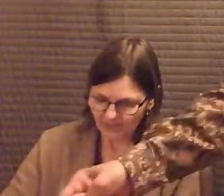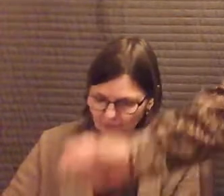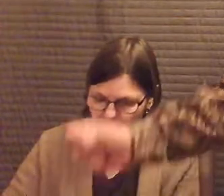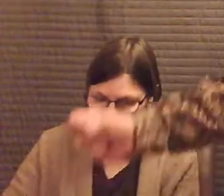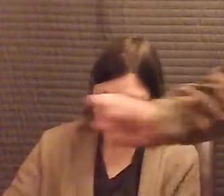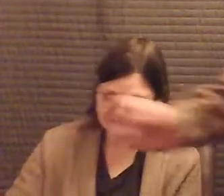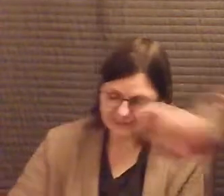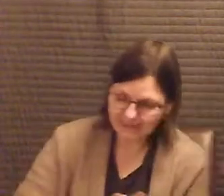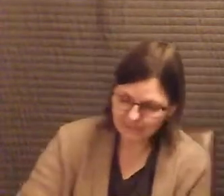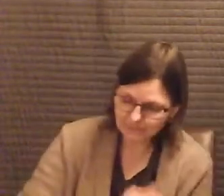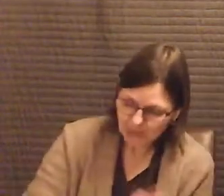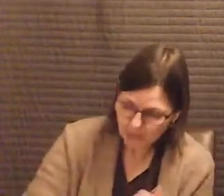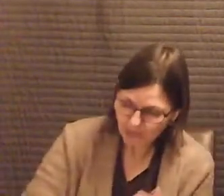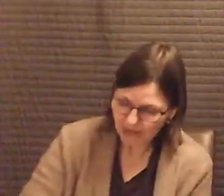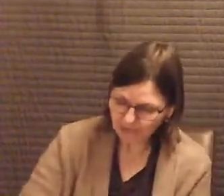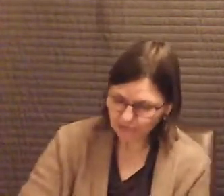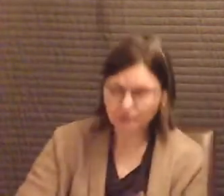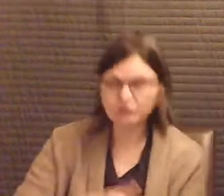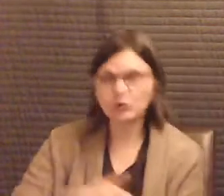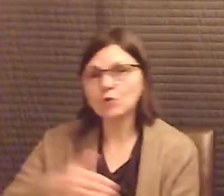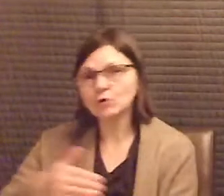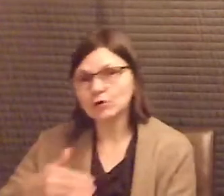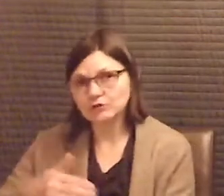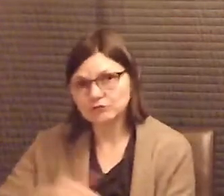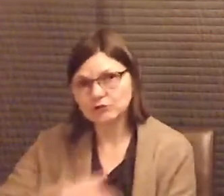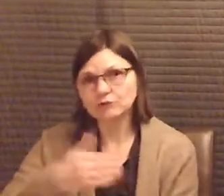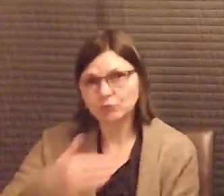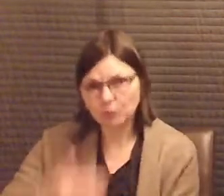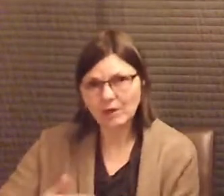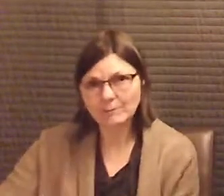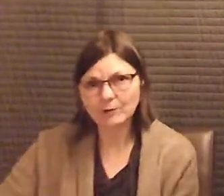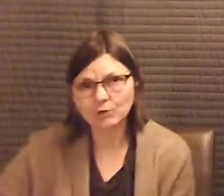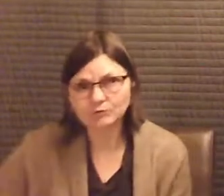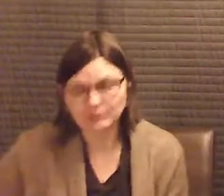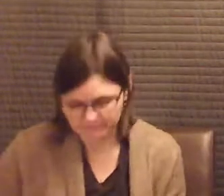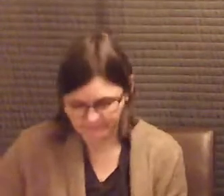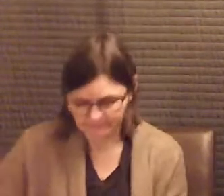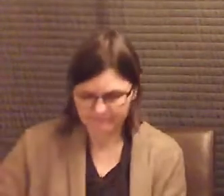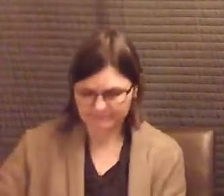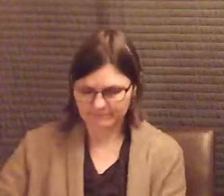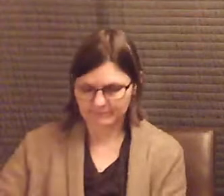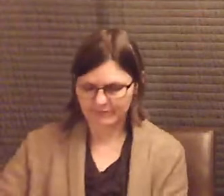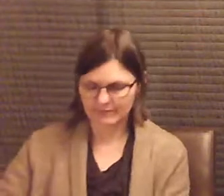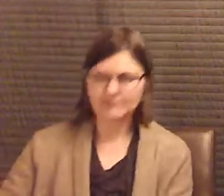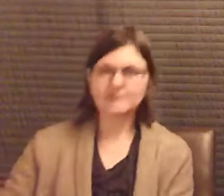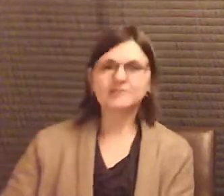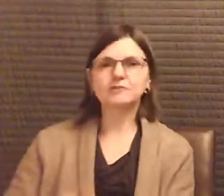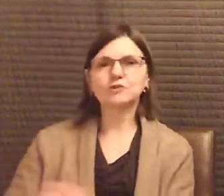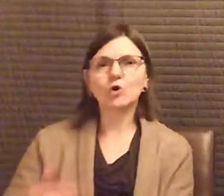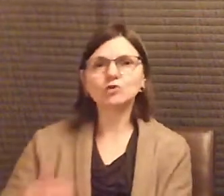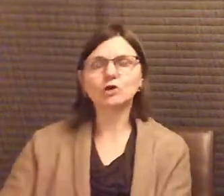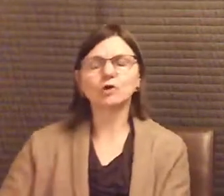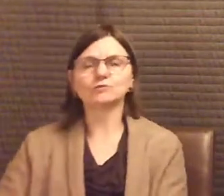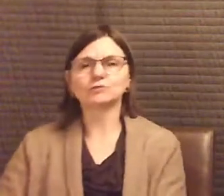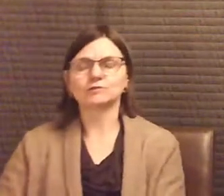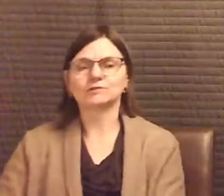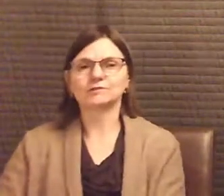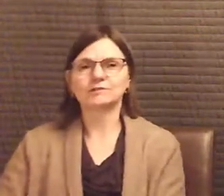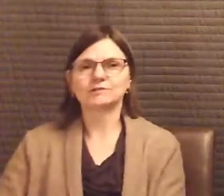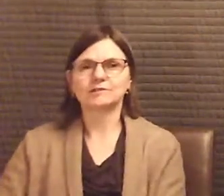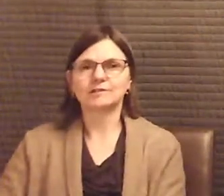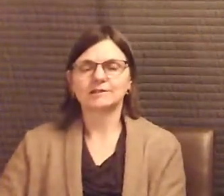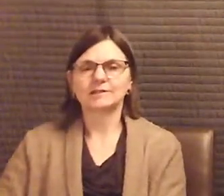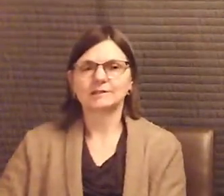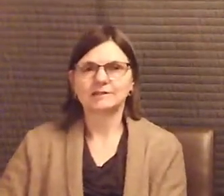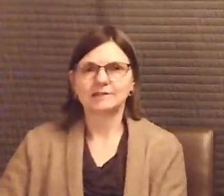heb je later geen berouw gaat ze wat u ook ze had opnieuw geloof dat wordt mijn geliefde dat is wat ongeloof de waarop